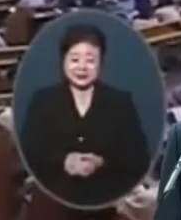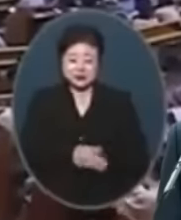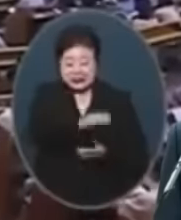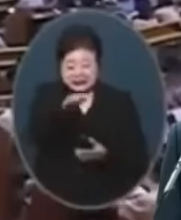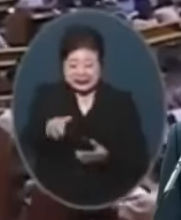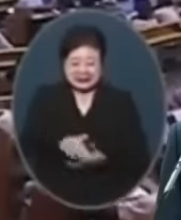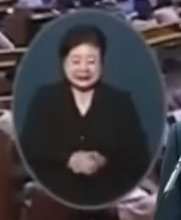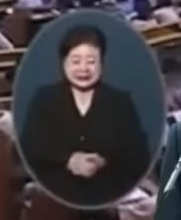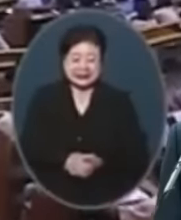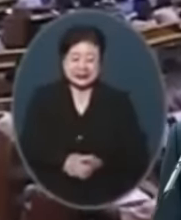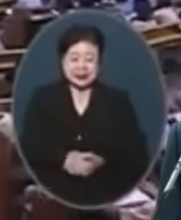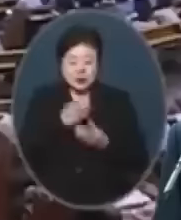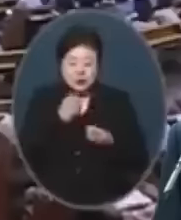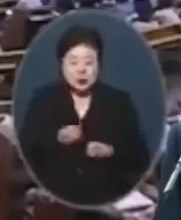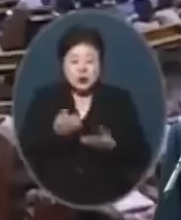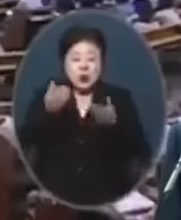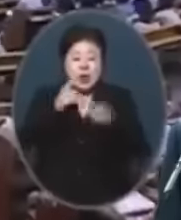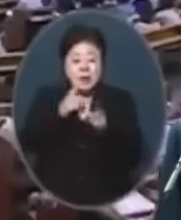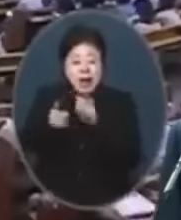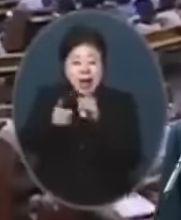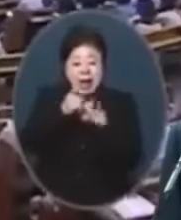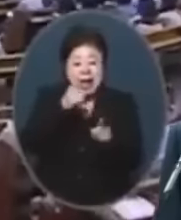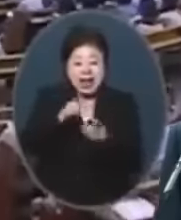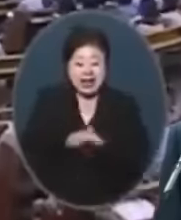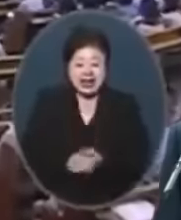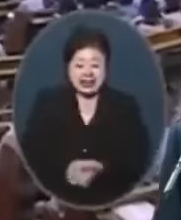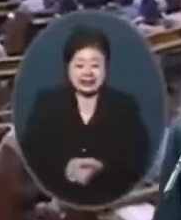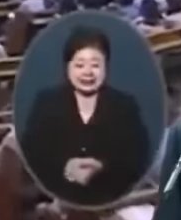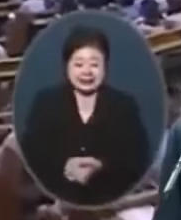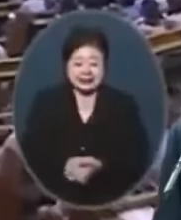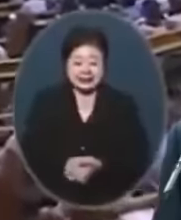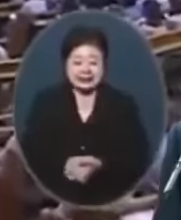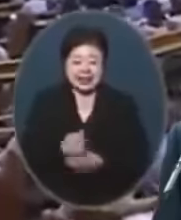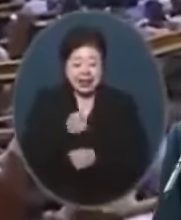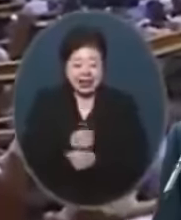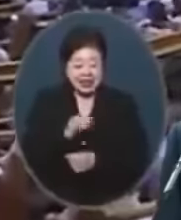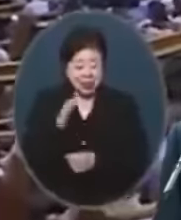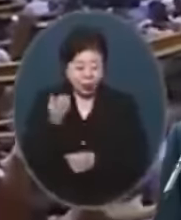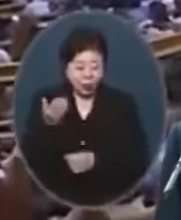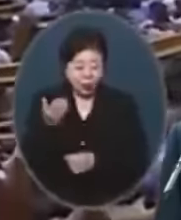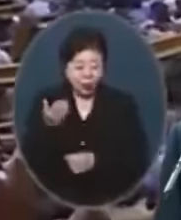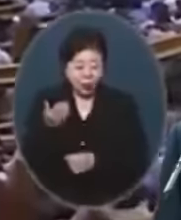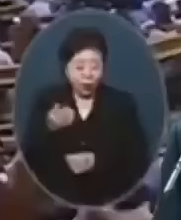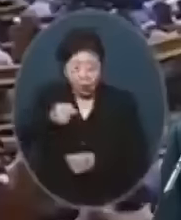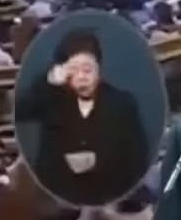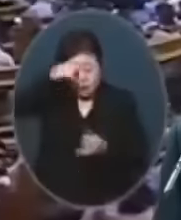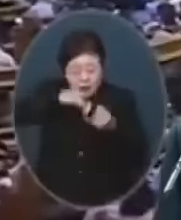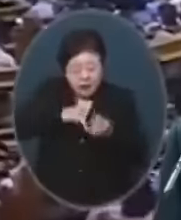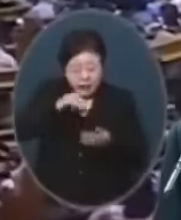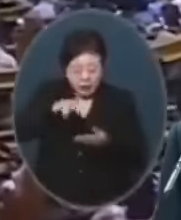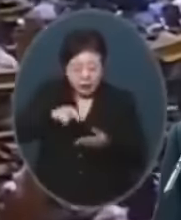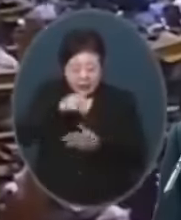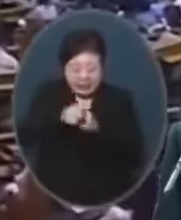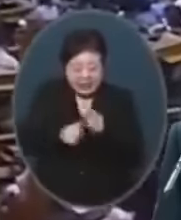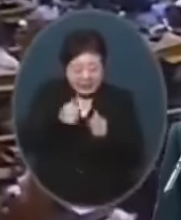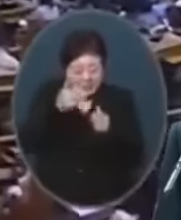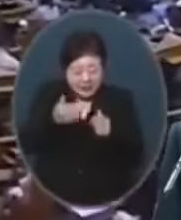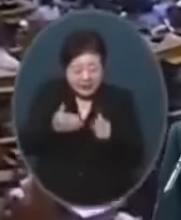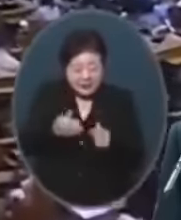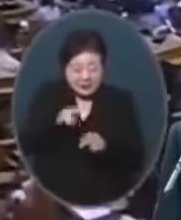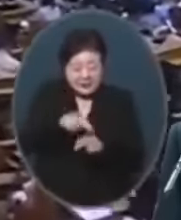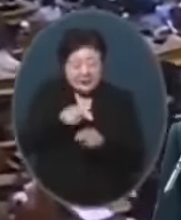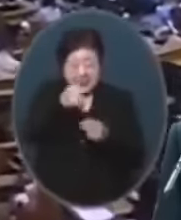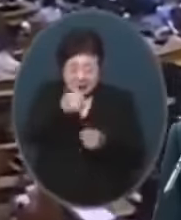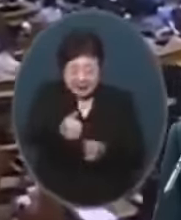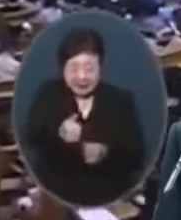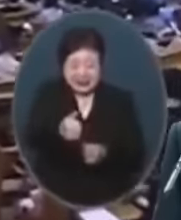우리는 축복의 말을 해야 되는 것입니다. 구약을 보면 하나님께서